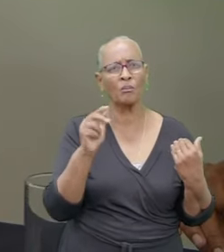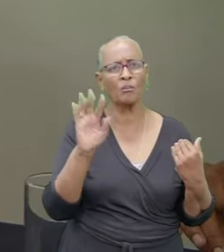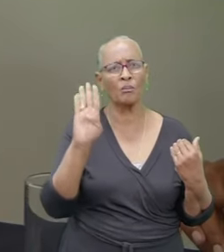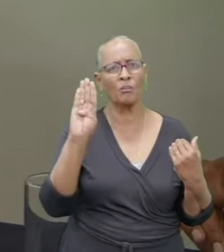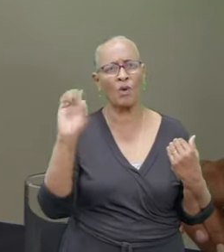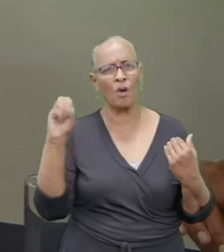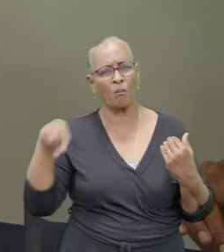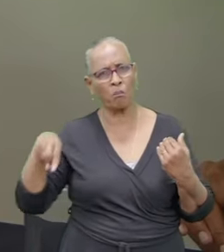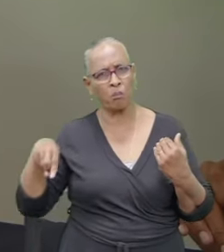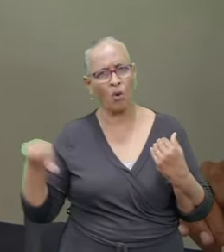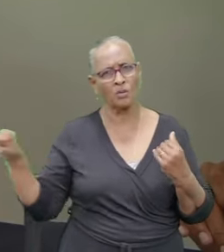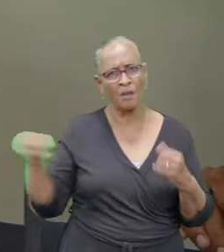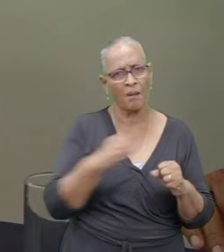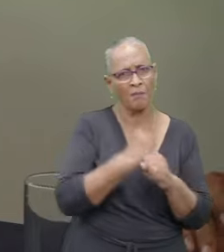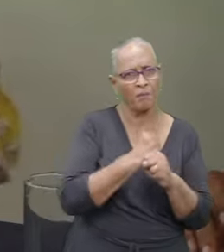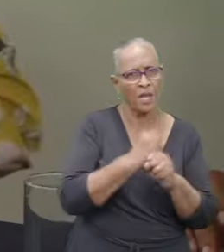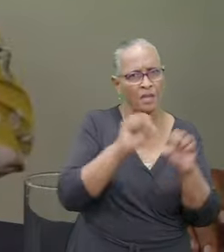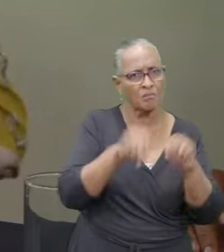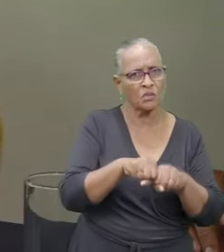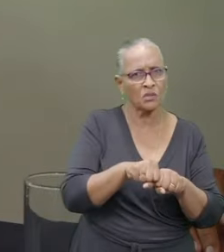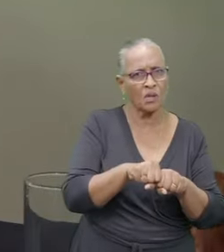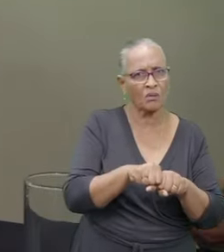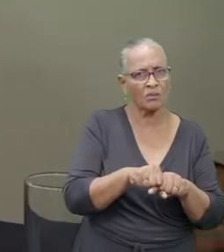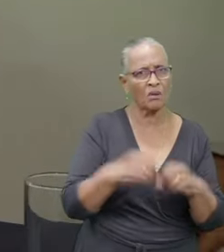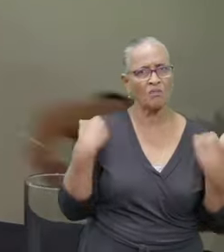Zo niet, waarom niet?